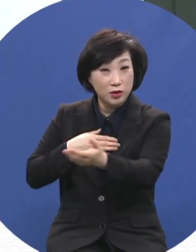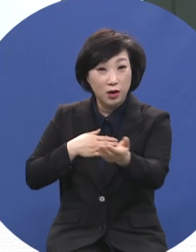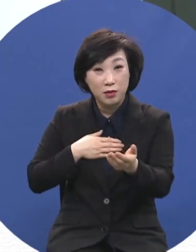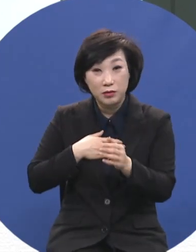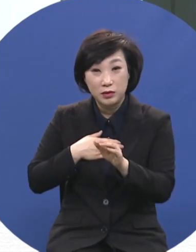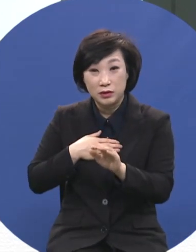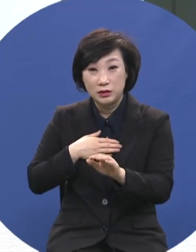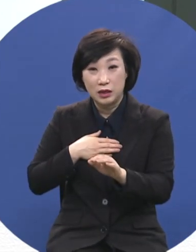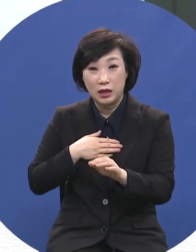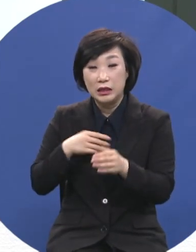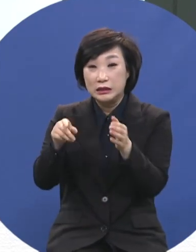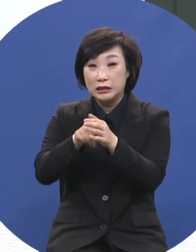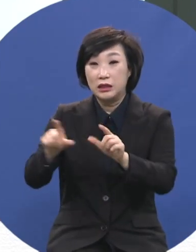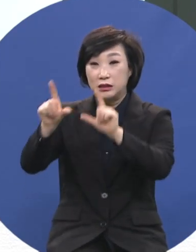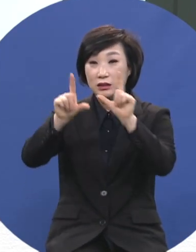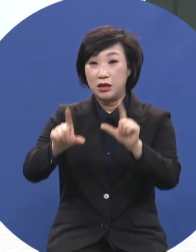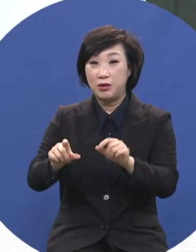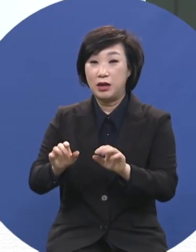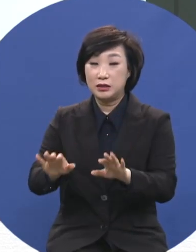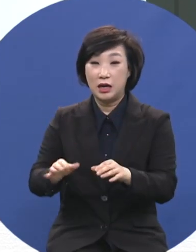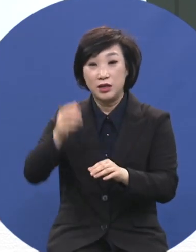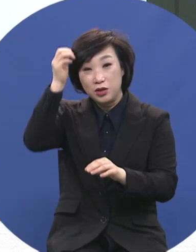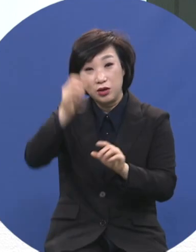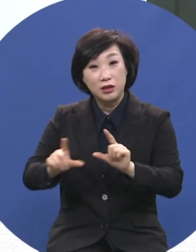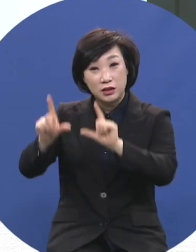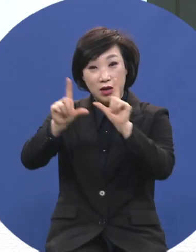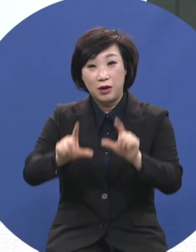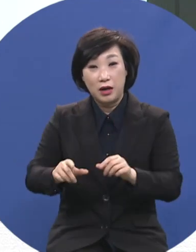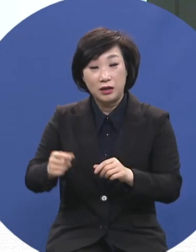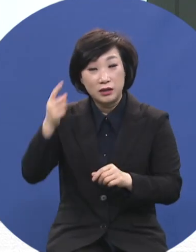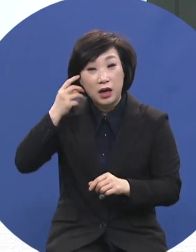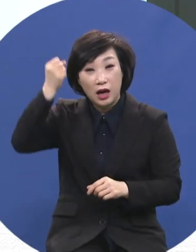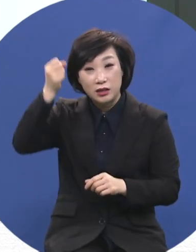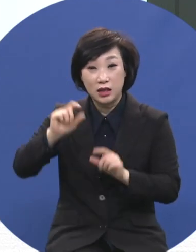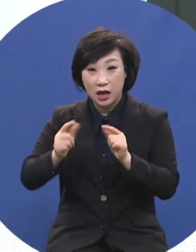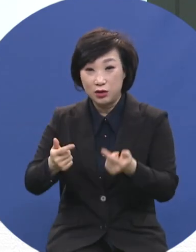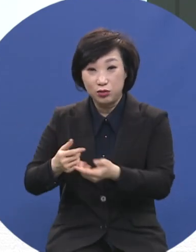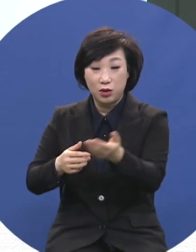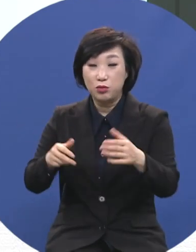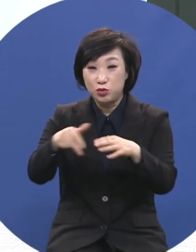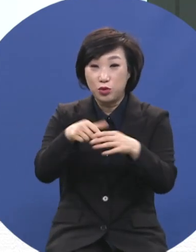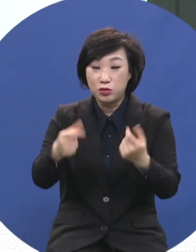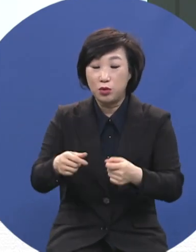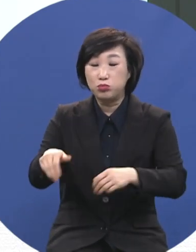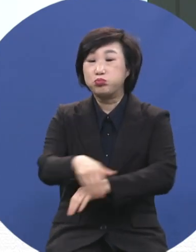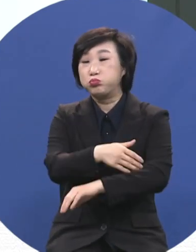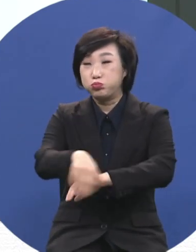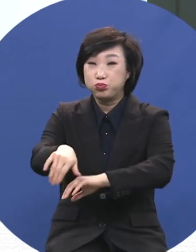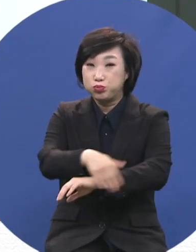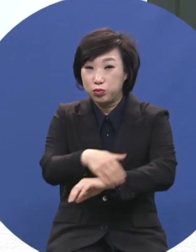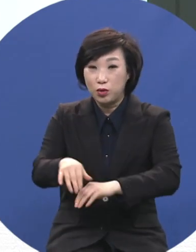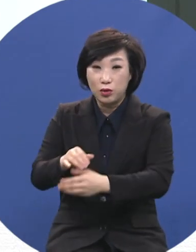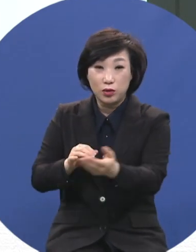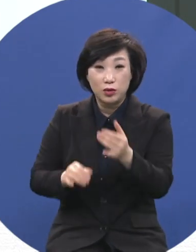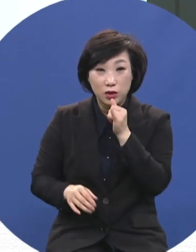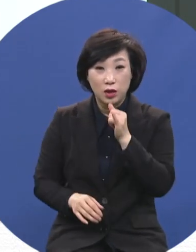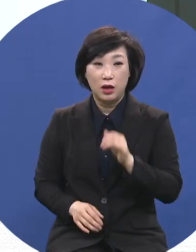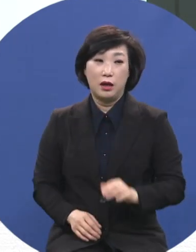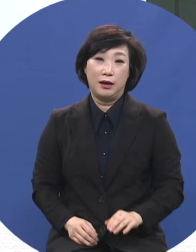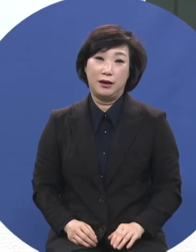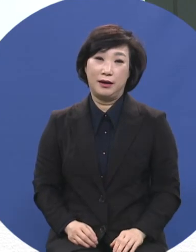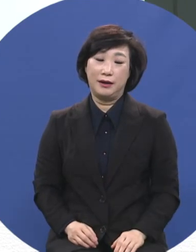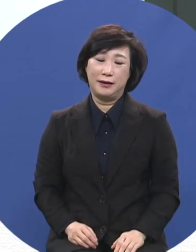여러분들이 신앙생활을 영적 생활을 여기지 않고 종교생활로 취급하면서 교회 왔다 갔다